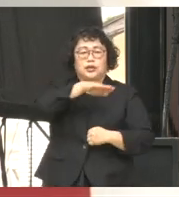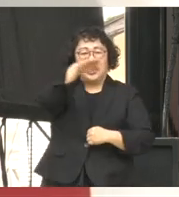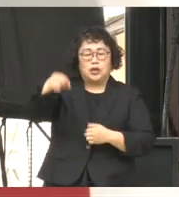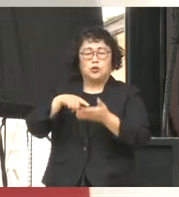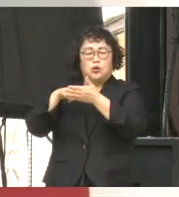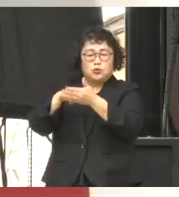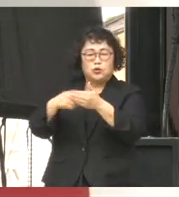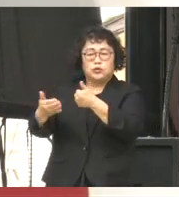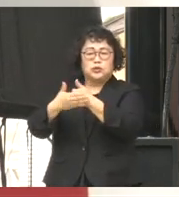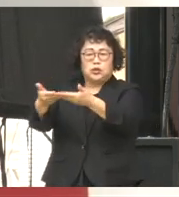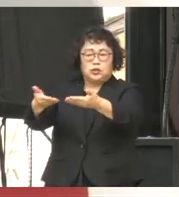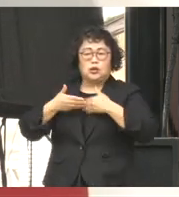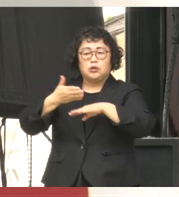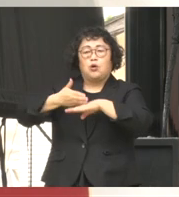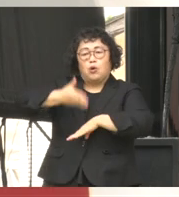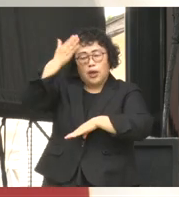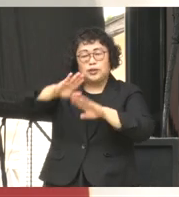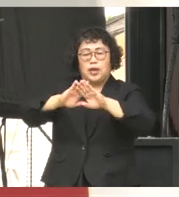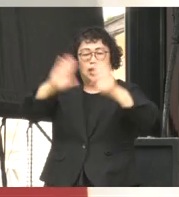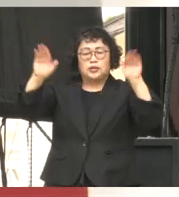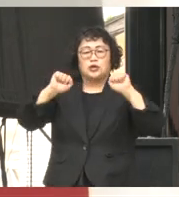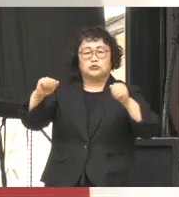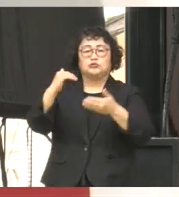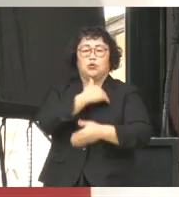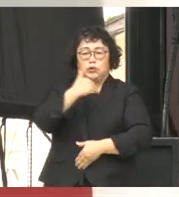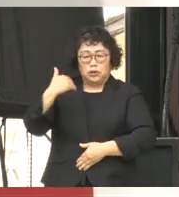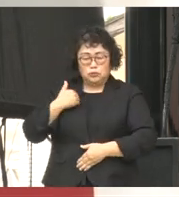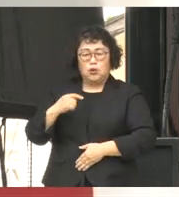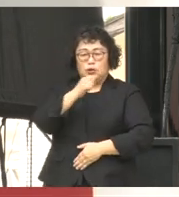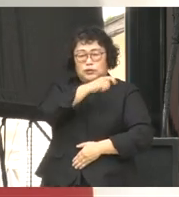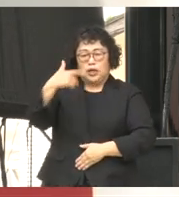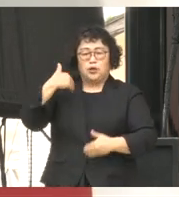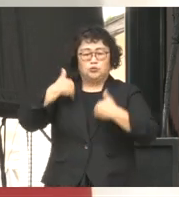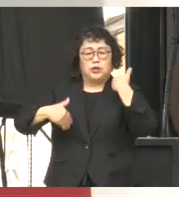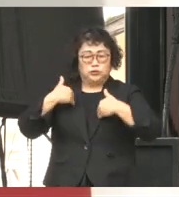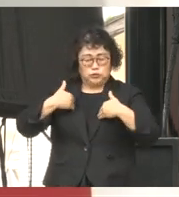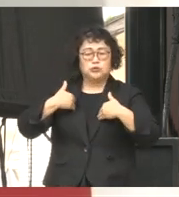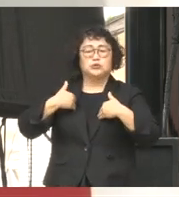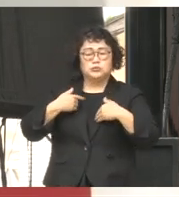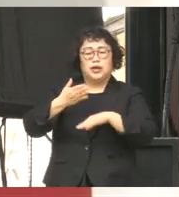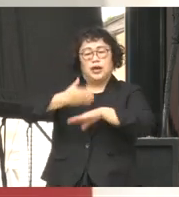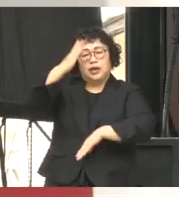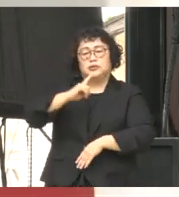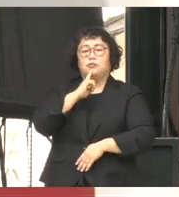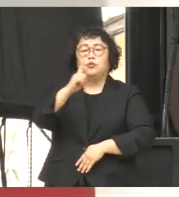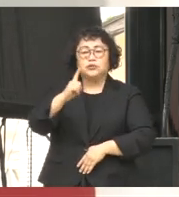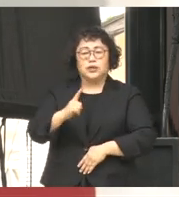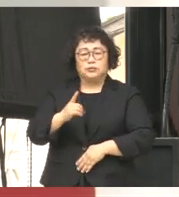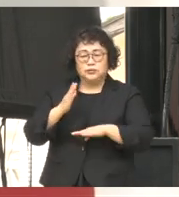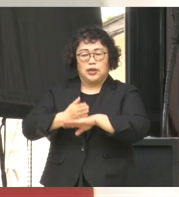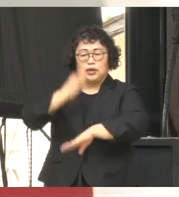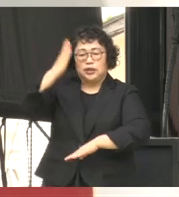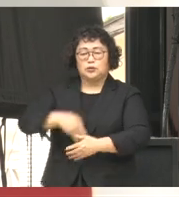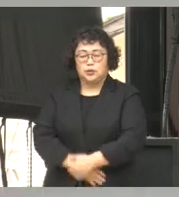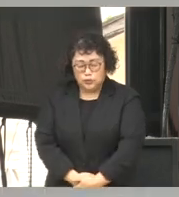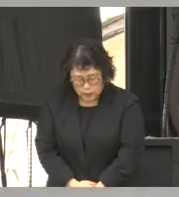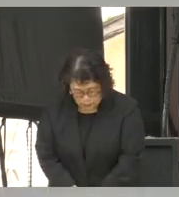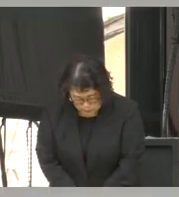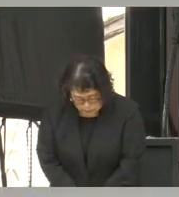尽力によりまして開催できますこと大変嬉しく感謝申し上げます。ありがとうございます。